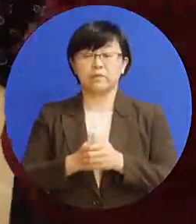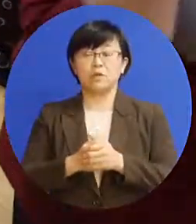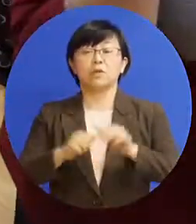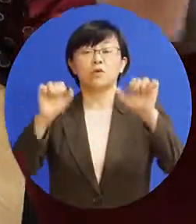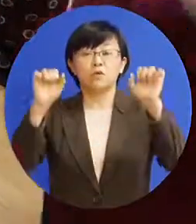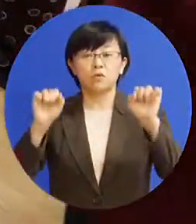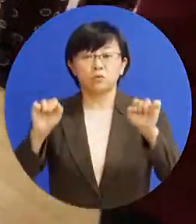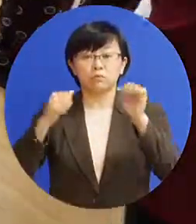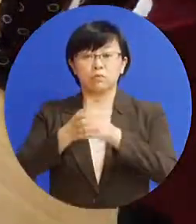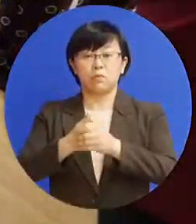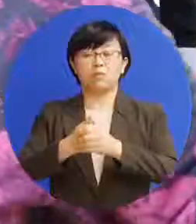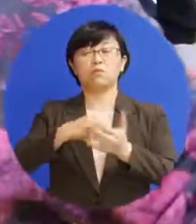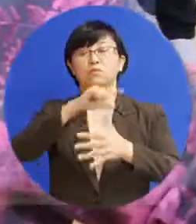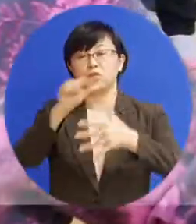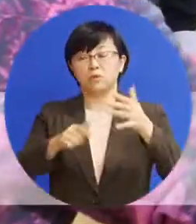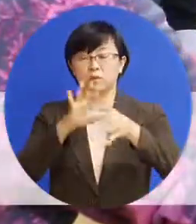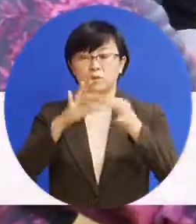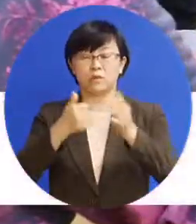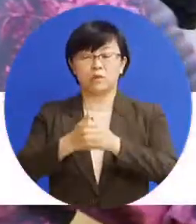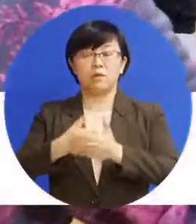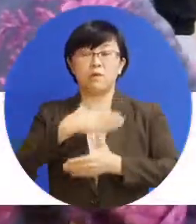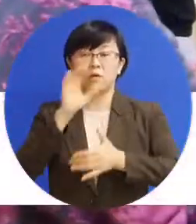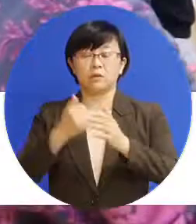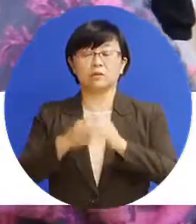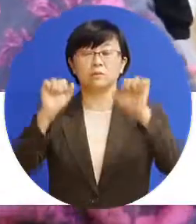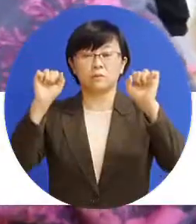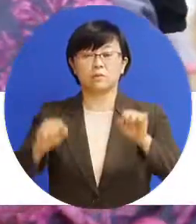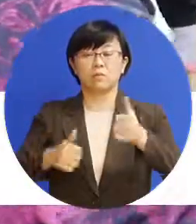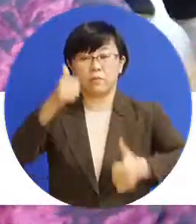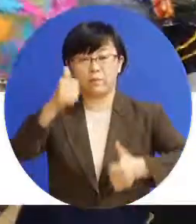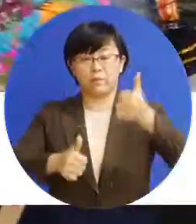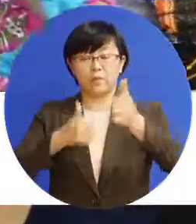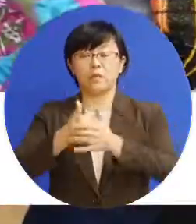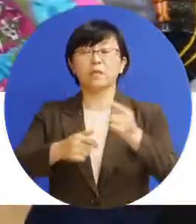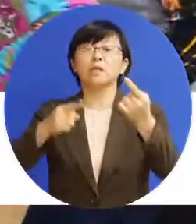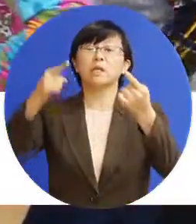2014년도에는 운동교실을 통해 공주시 어르신 건강체조